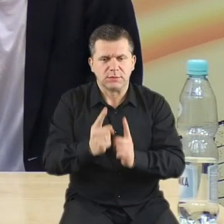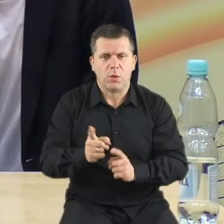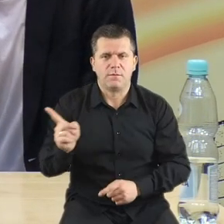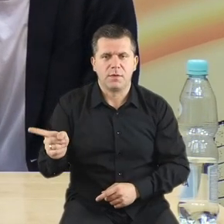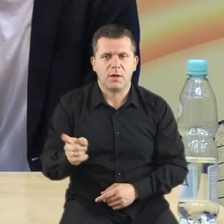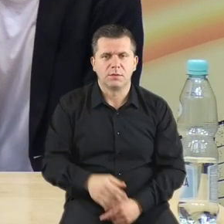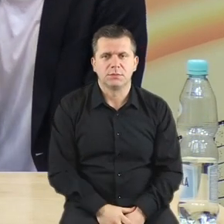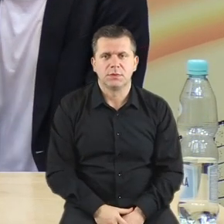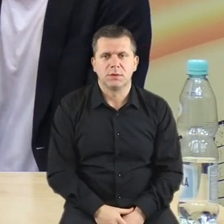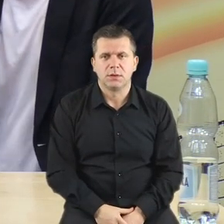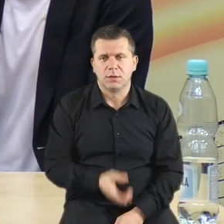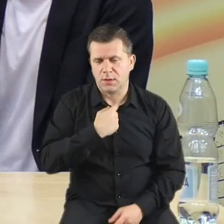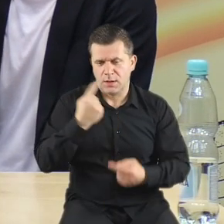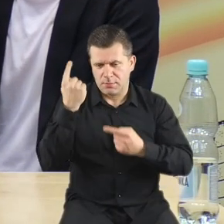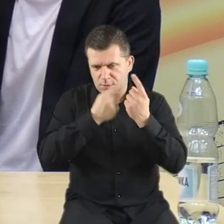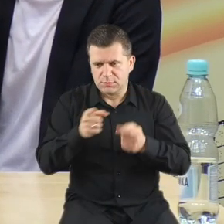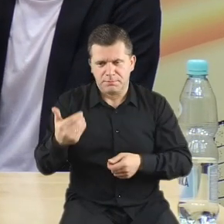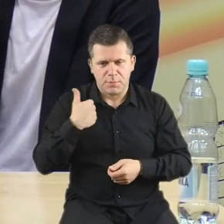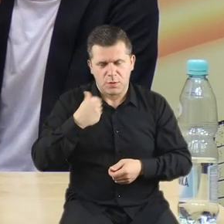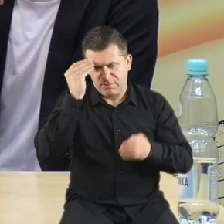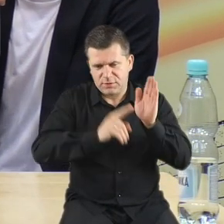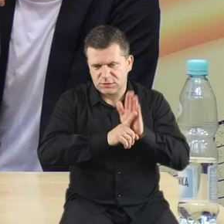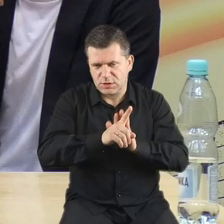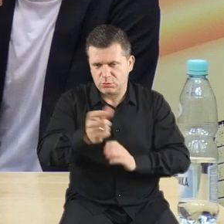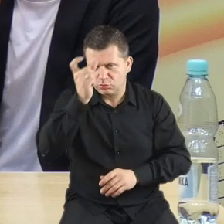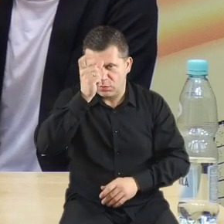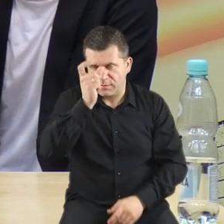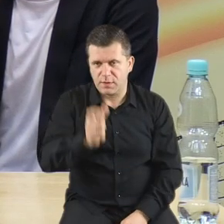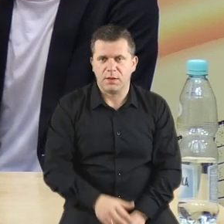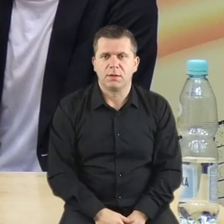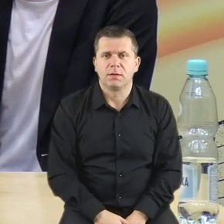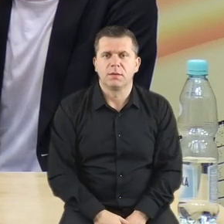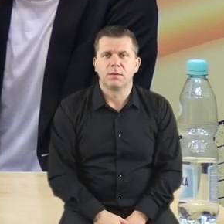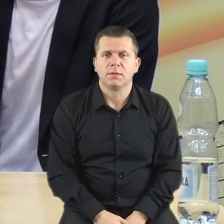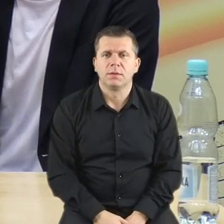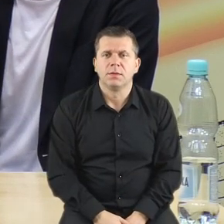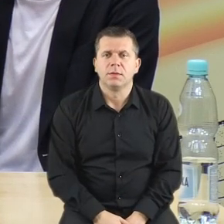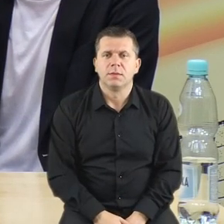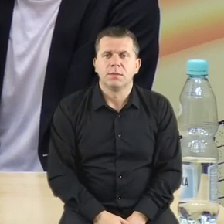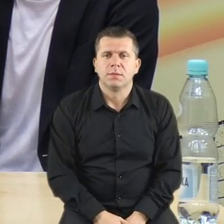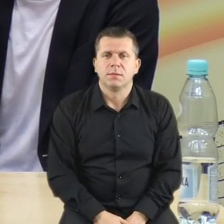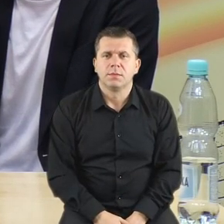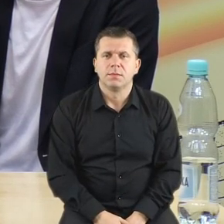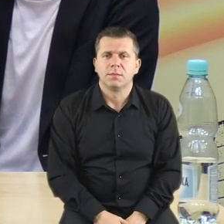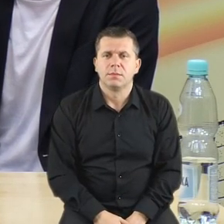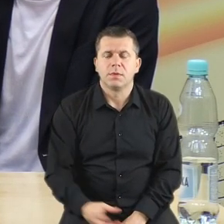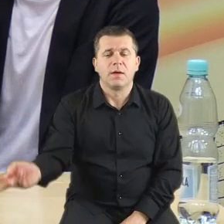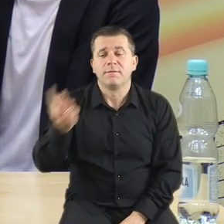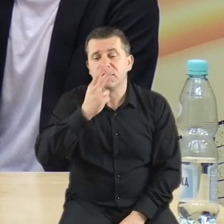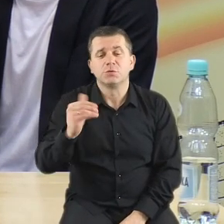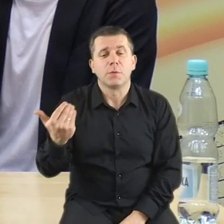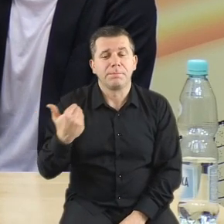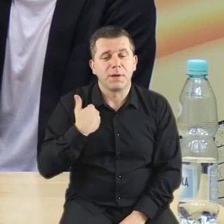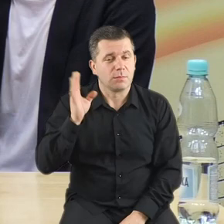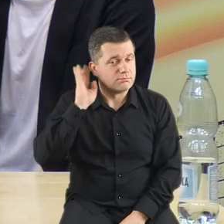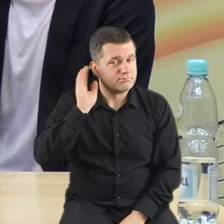myślę, że ponieważ był wykształconym człowiekiem, też był, myślę, dosyć, no myślę, że po prostu widział, co tam się działo. No, to,